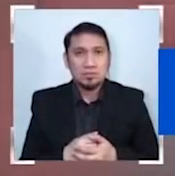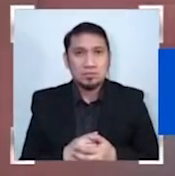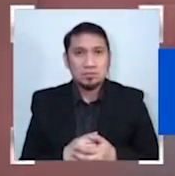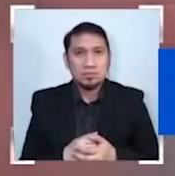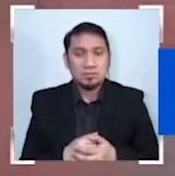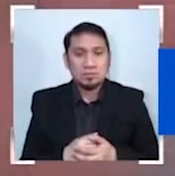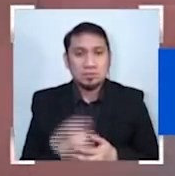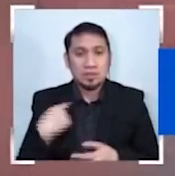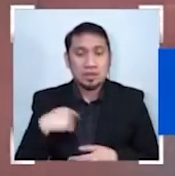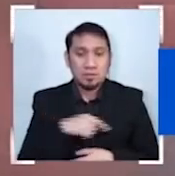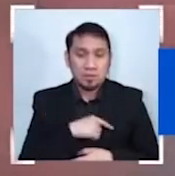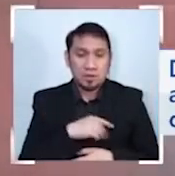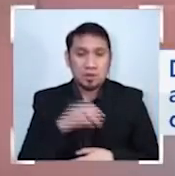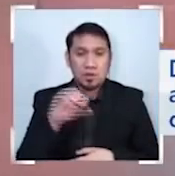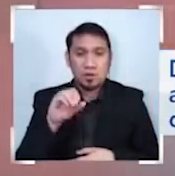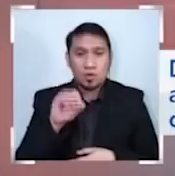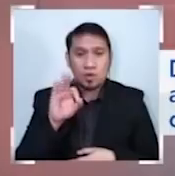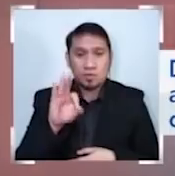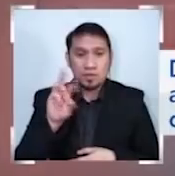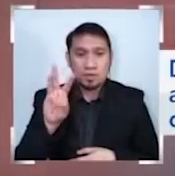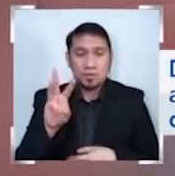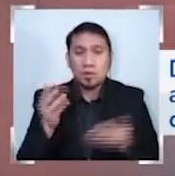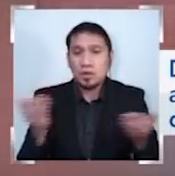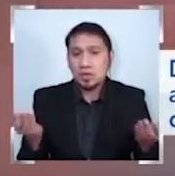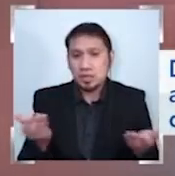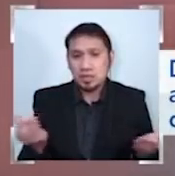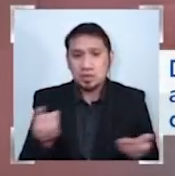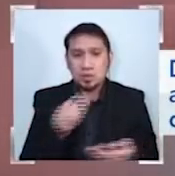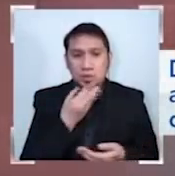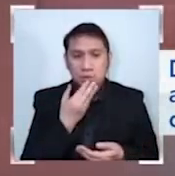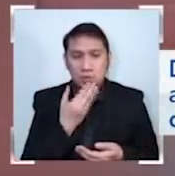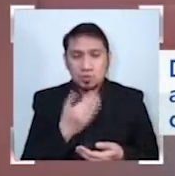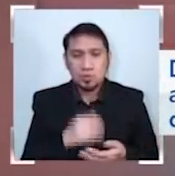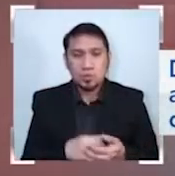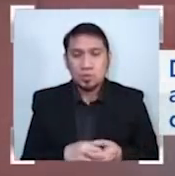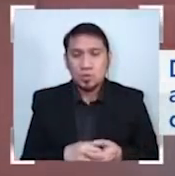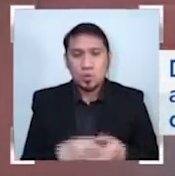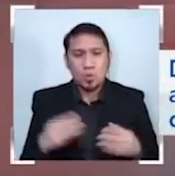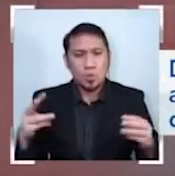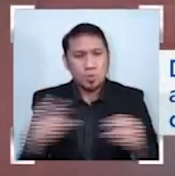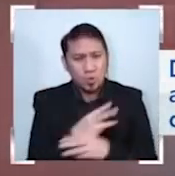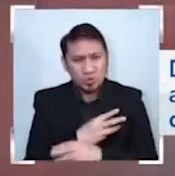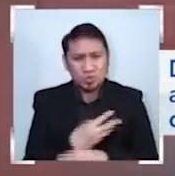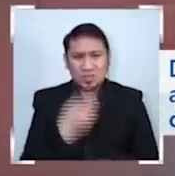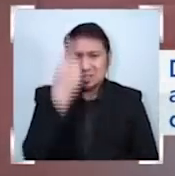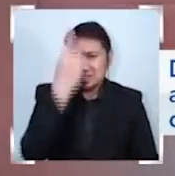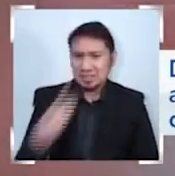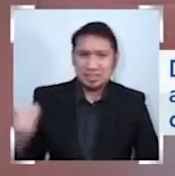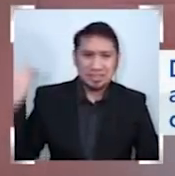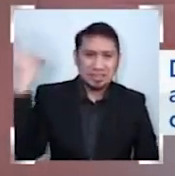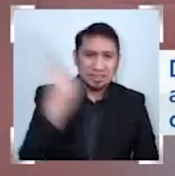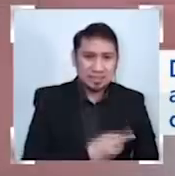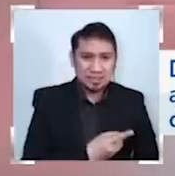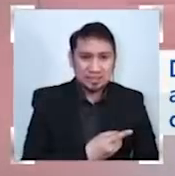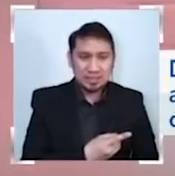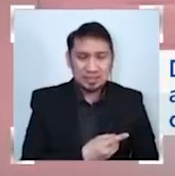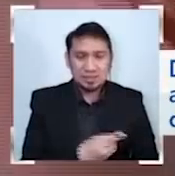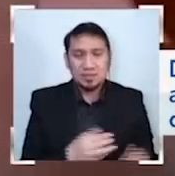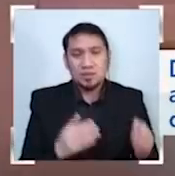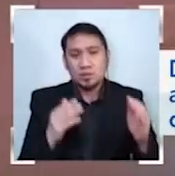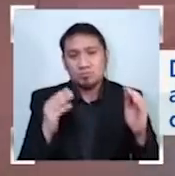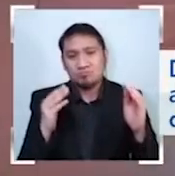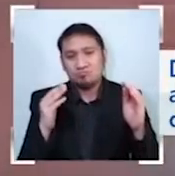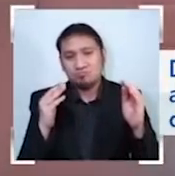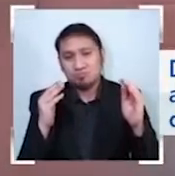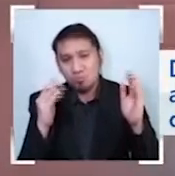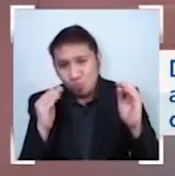OFW especially talaga po dito sa Hong Kong. Grabe yung diskriminasyon. Dapat yung gobyerno sana,